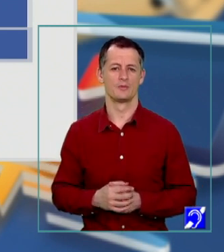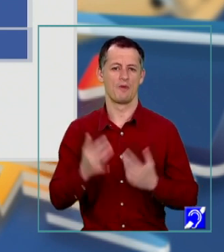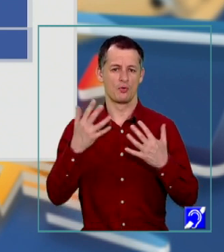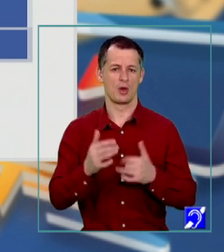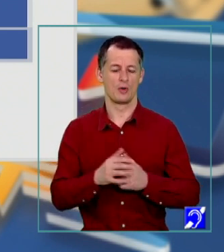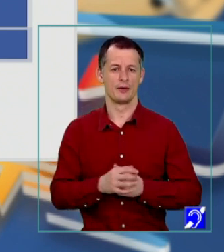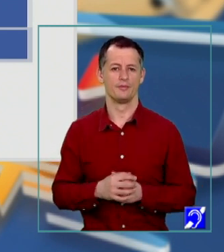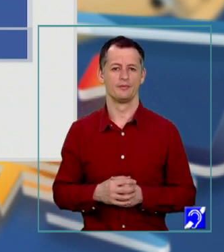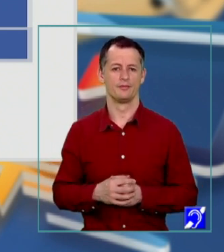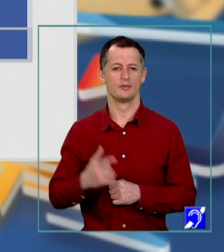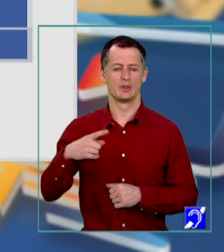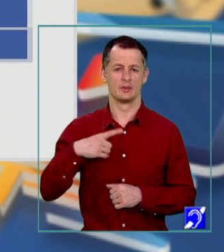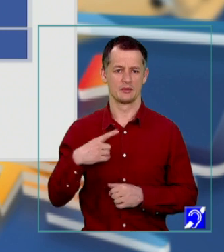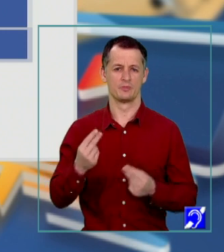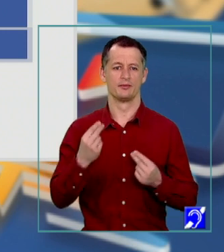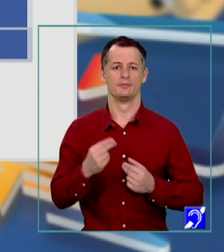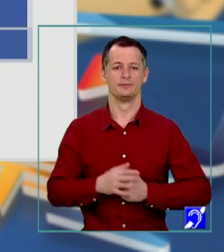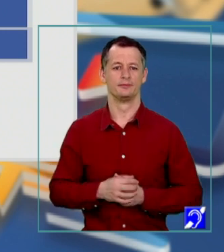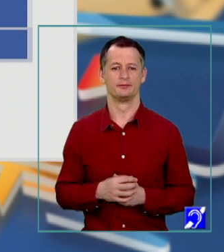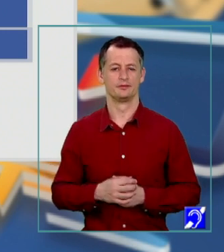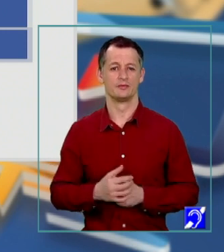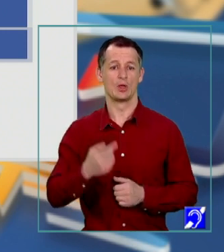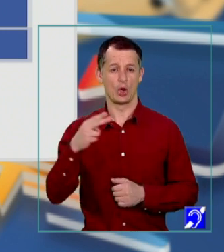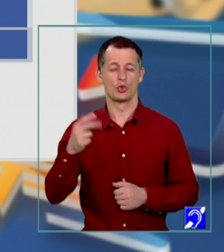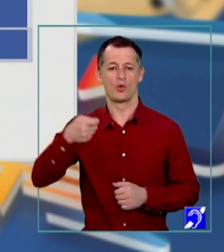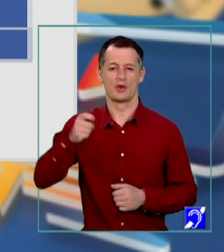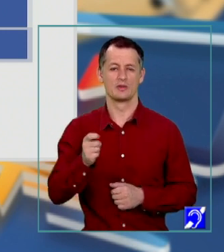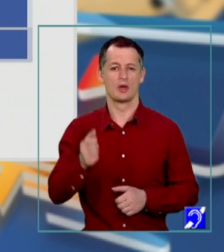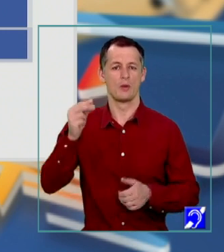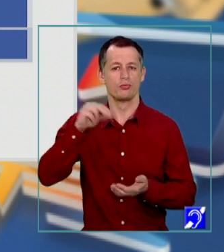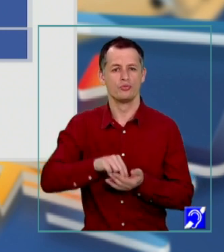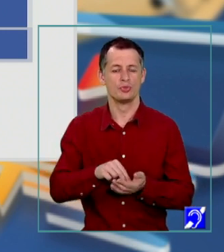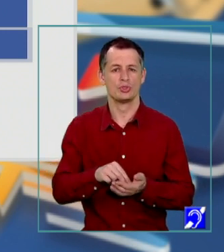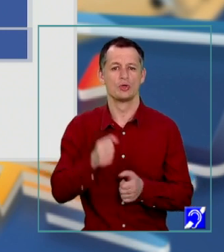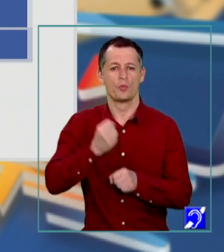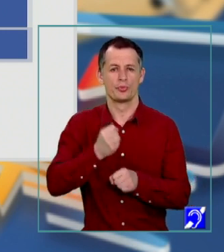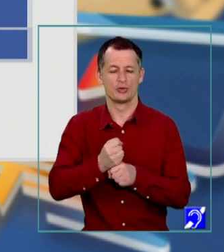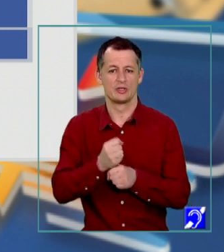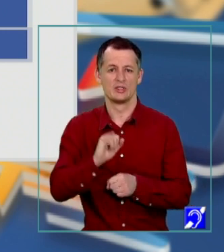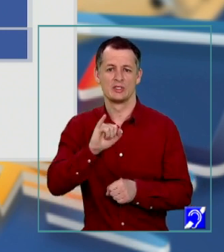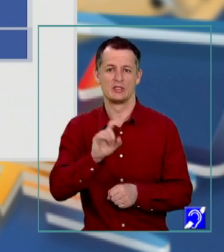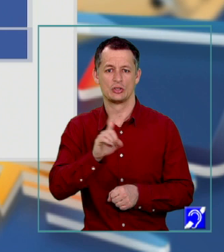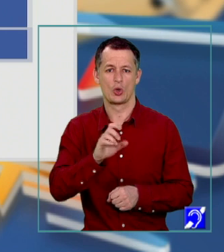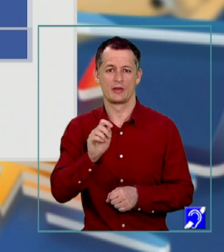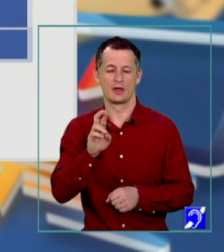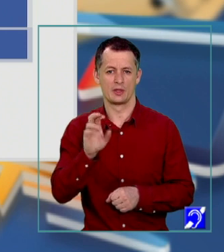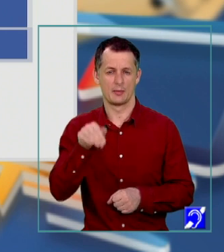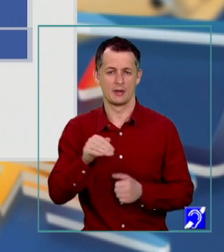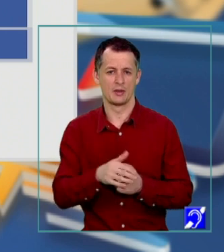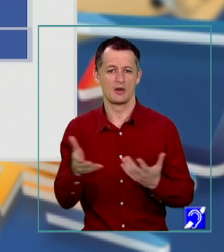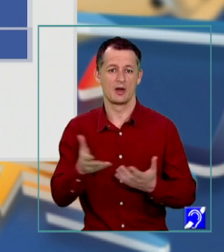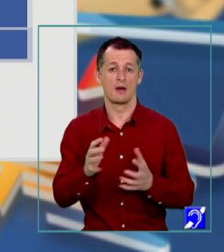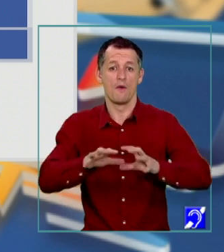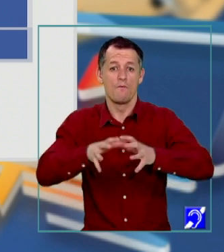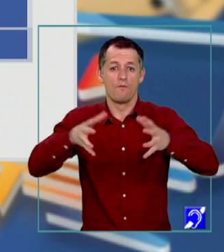calculele. Este în regulă. În continuare, gazul este supus unui proces izoterm, în urma căruia volumul